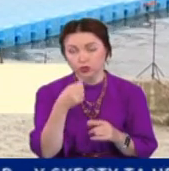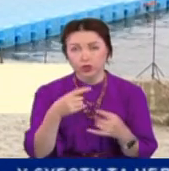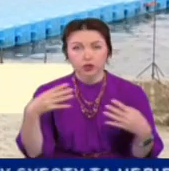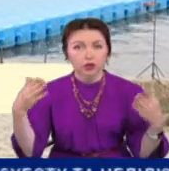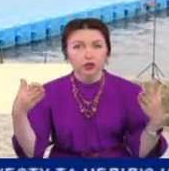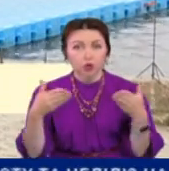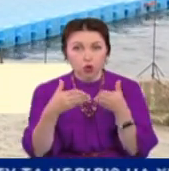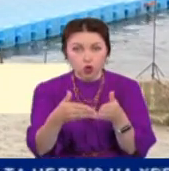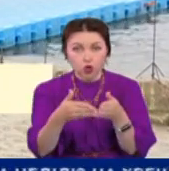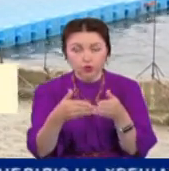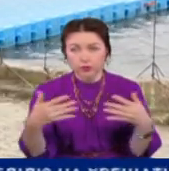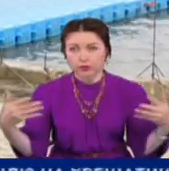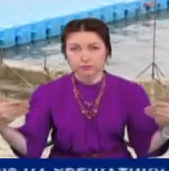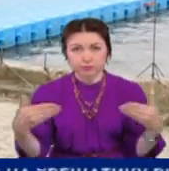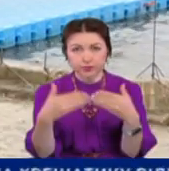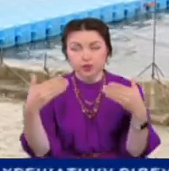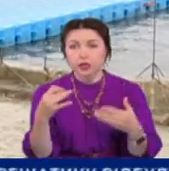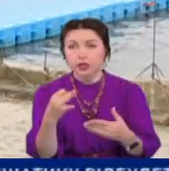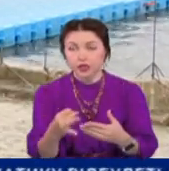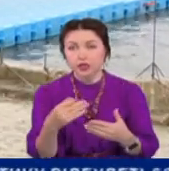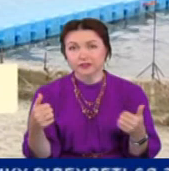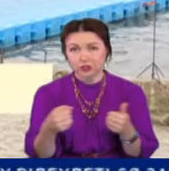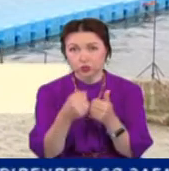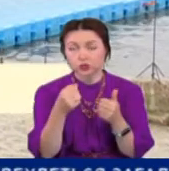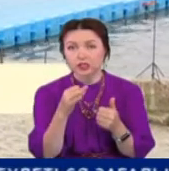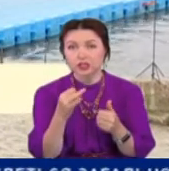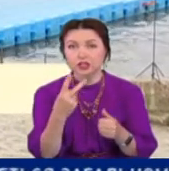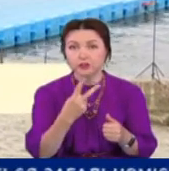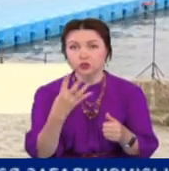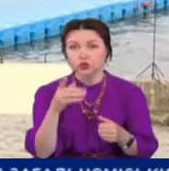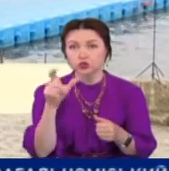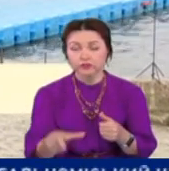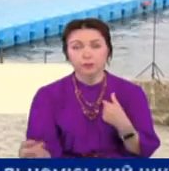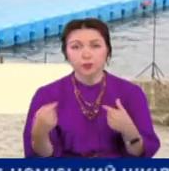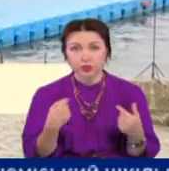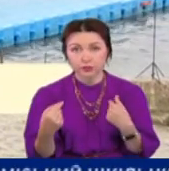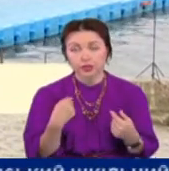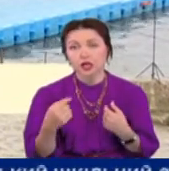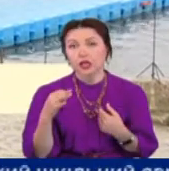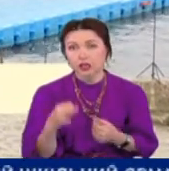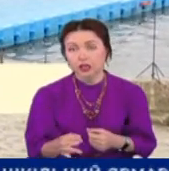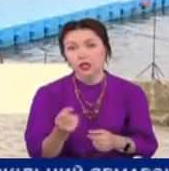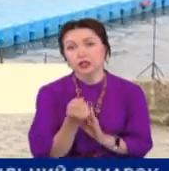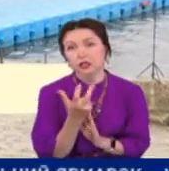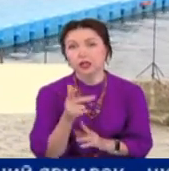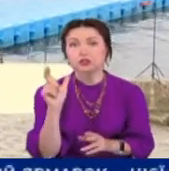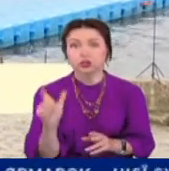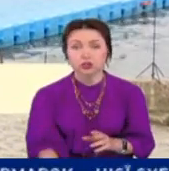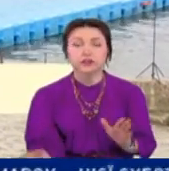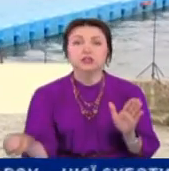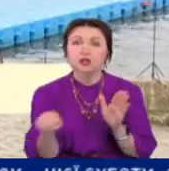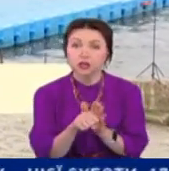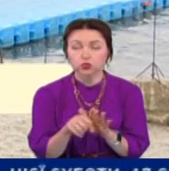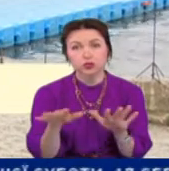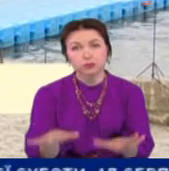два прогулянкових катера, було 24 чоловіка потерпілих і безпосередньо 13 чоловік загинуло